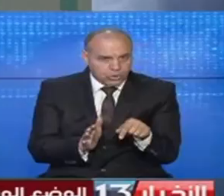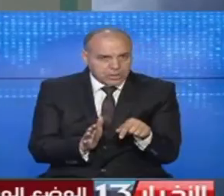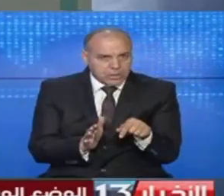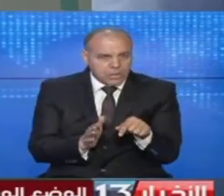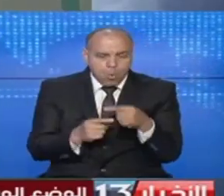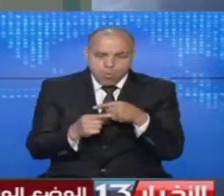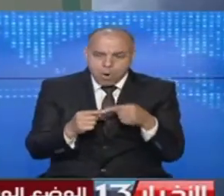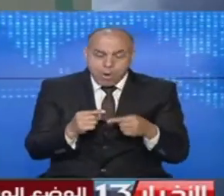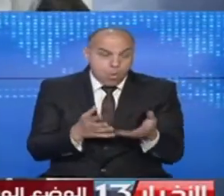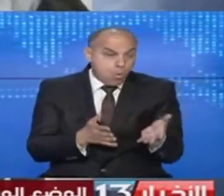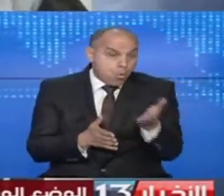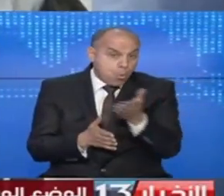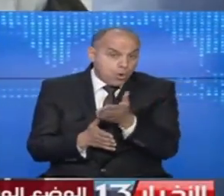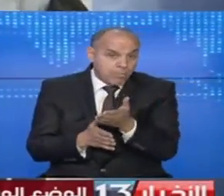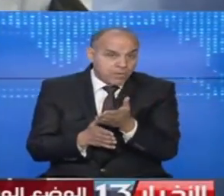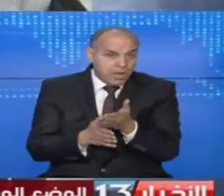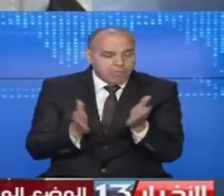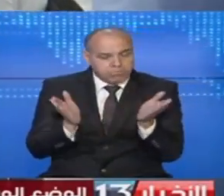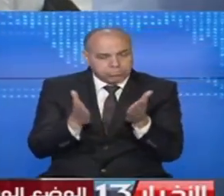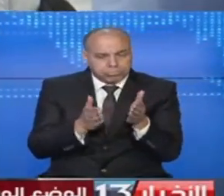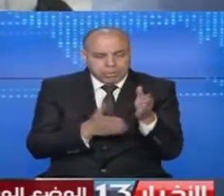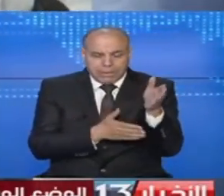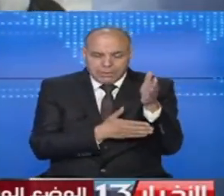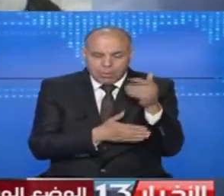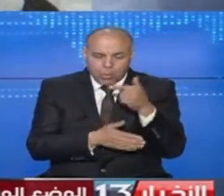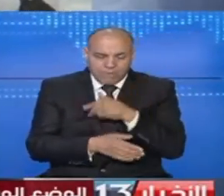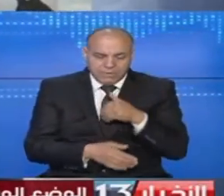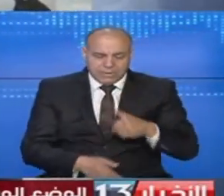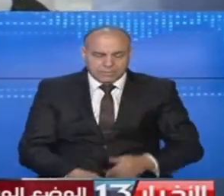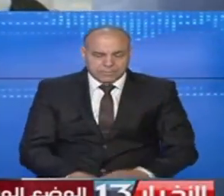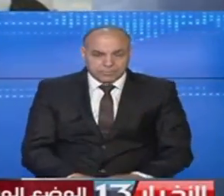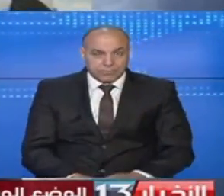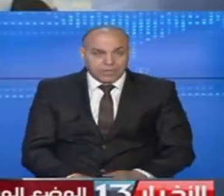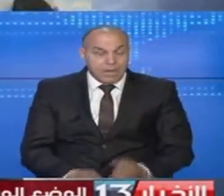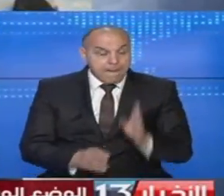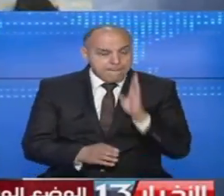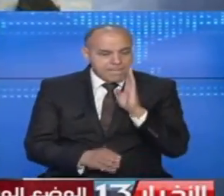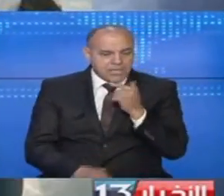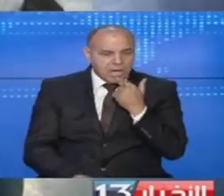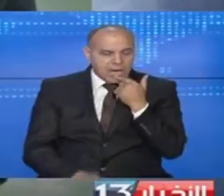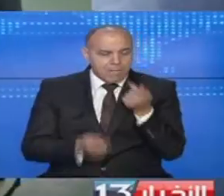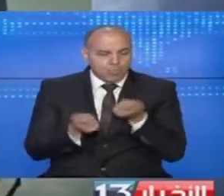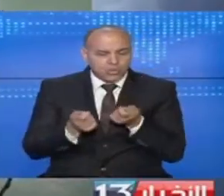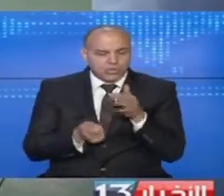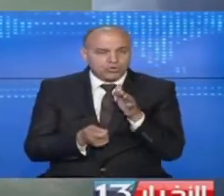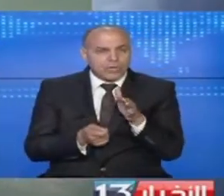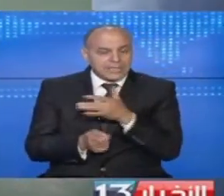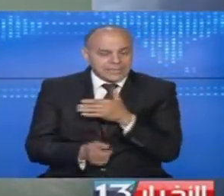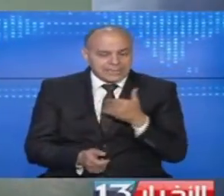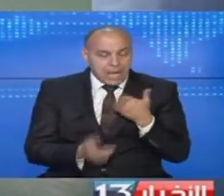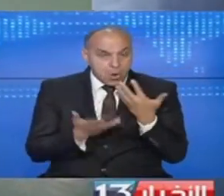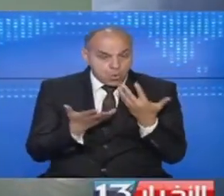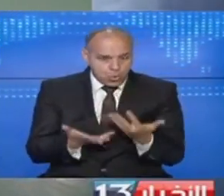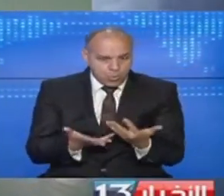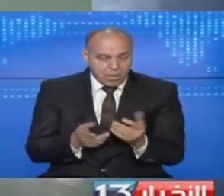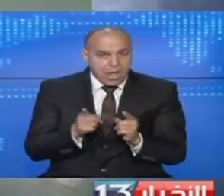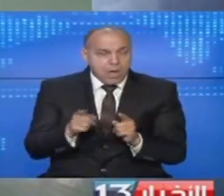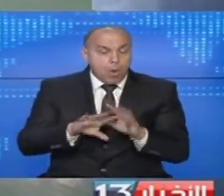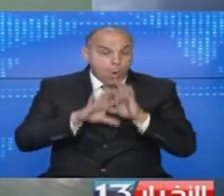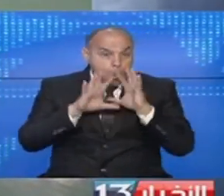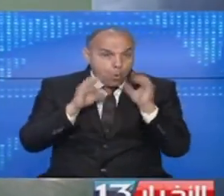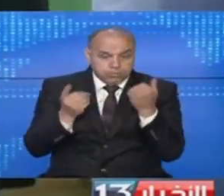وتلافي النقائص التي يشهدها القطاع الصحي بالجهة. وفي باجة أفاد المدير الجهوي للصحة الياس عمار أن